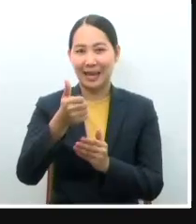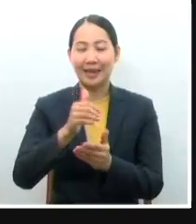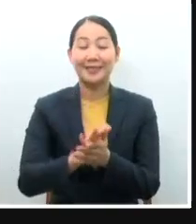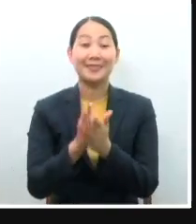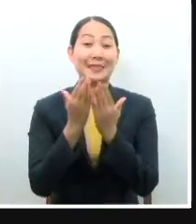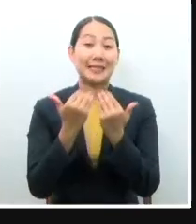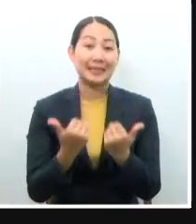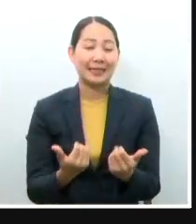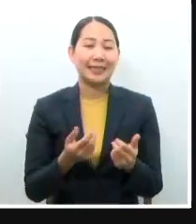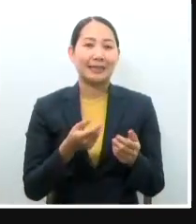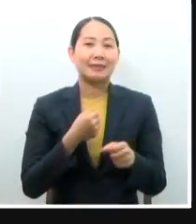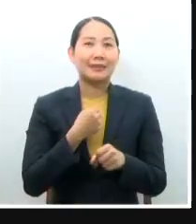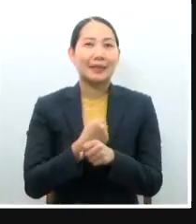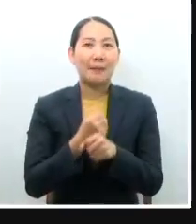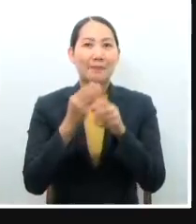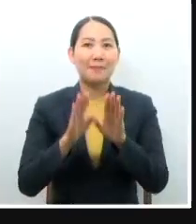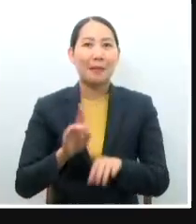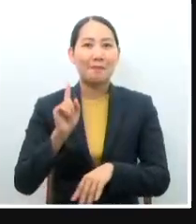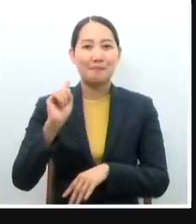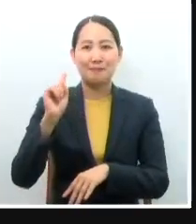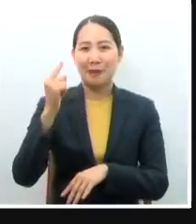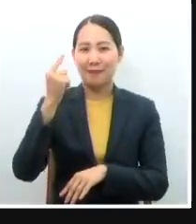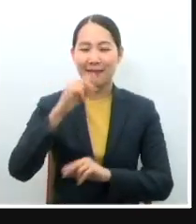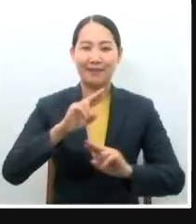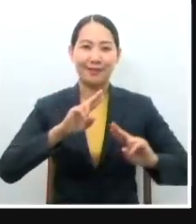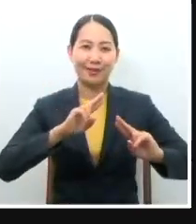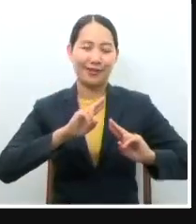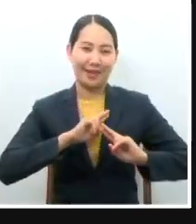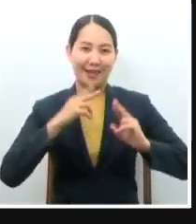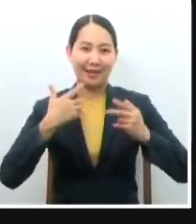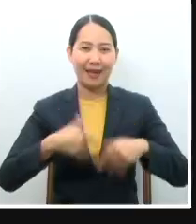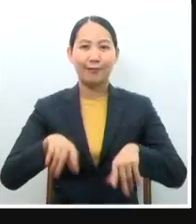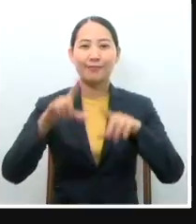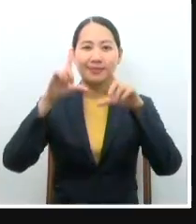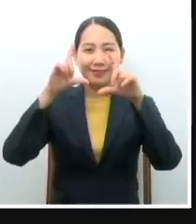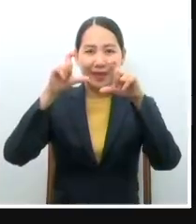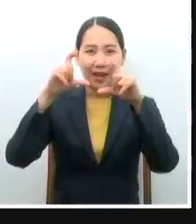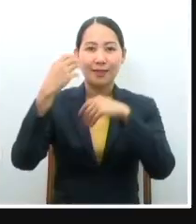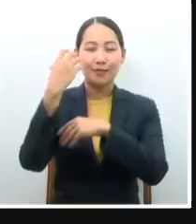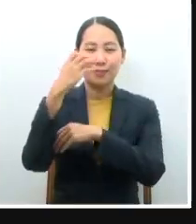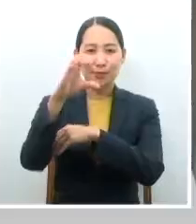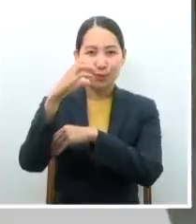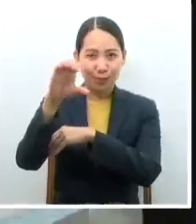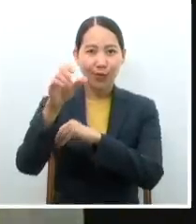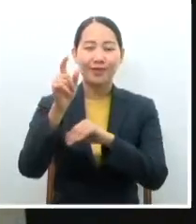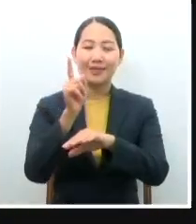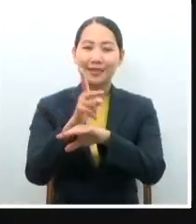บใหม่ๆนั้นนำมาลงสตอรี่ได้เท่ๆเก๋ๆตามยุคสมัยในปัจจุบันได้อีกด้วยค่ะ